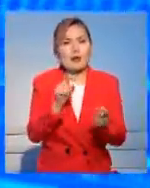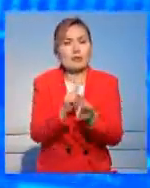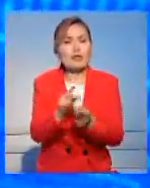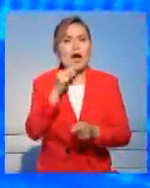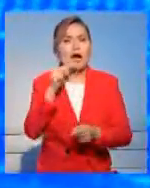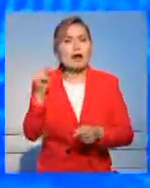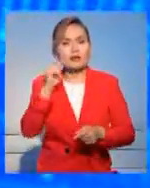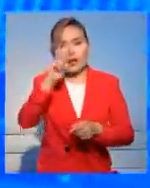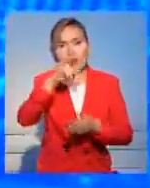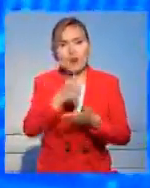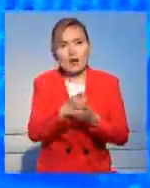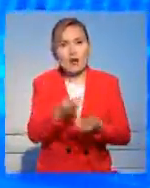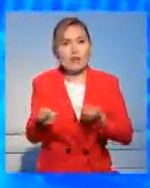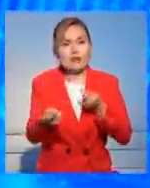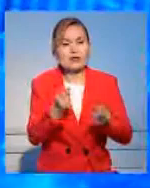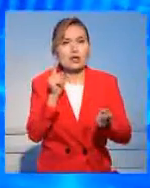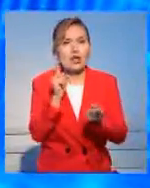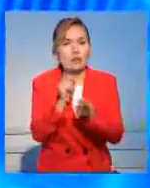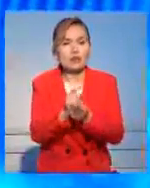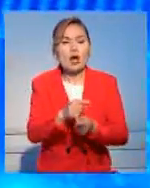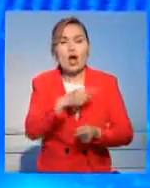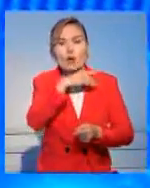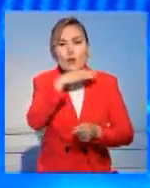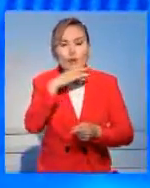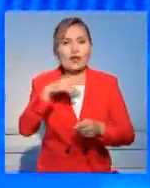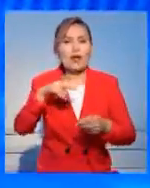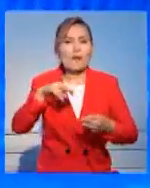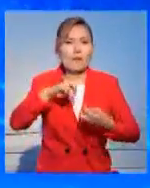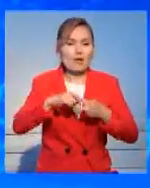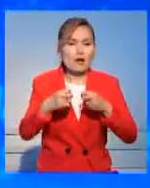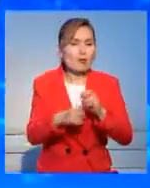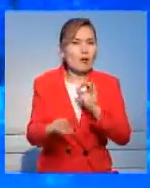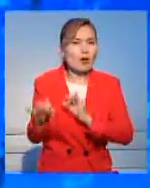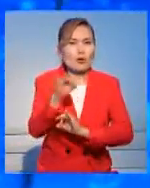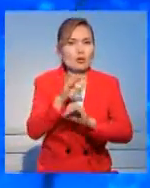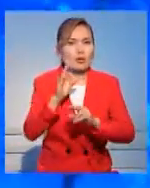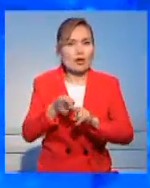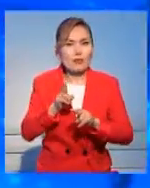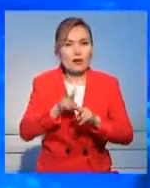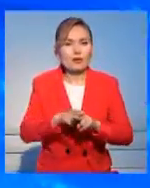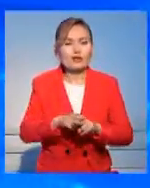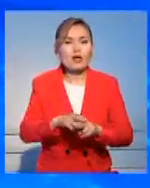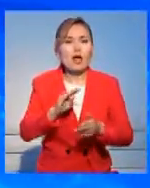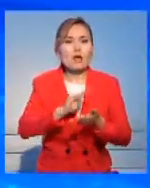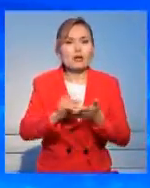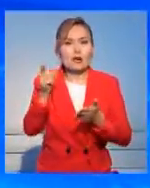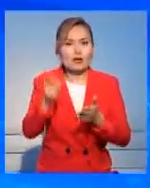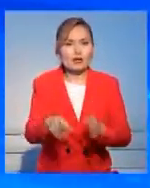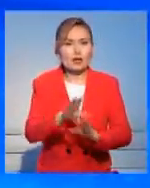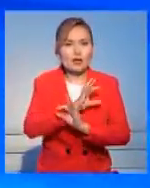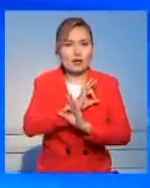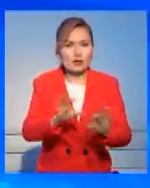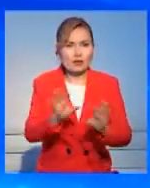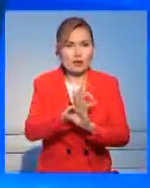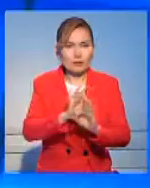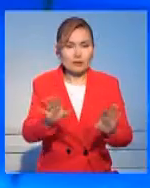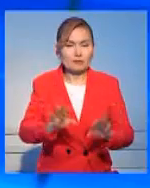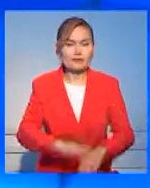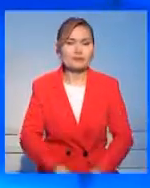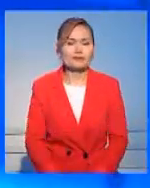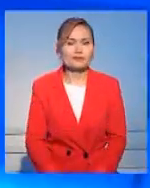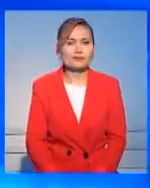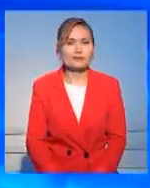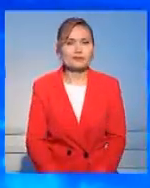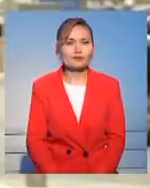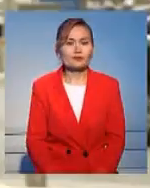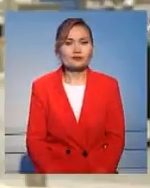Қытай басшысы Си Цзиньпинмен кездесіп, бірқатар ортақ мәселелерді талқылайды. Сапардың салмағы туралы тілшіміз Гүлжан Марқабаева Бейжіңнен